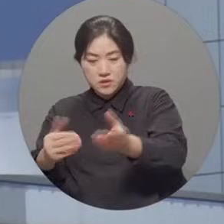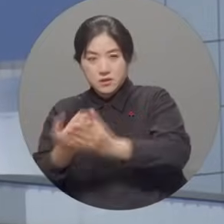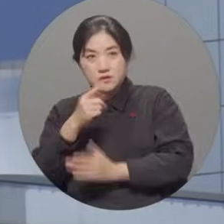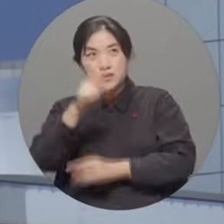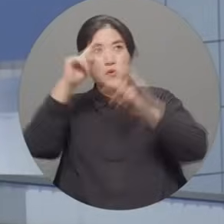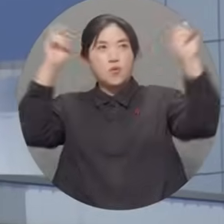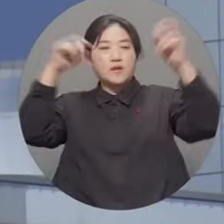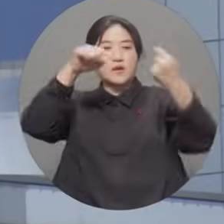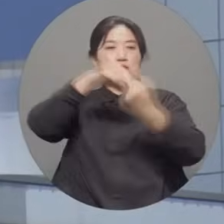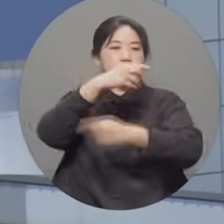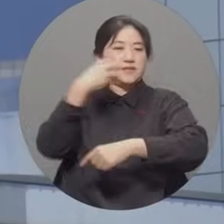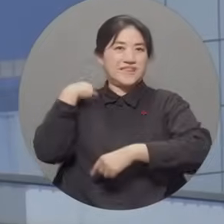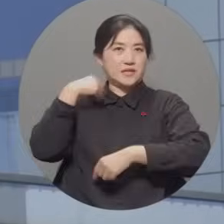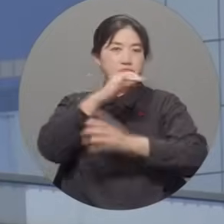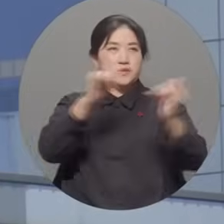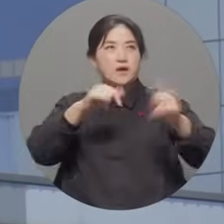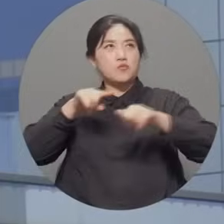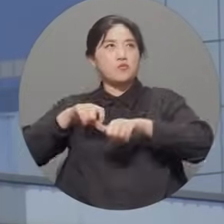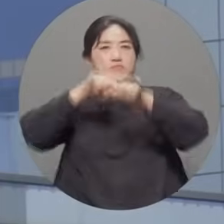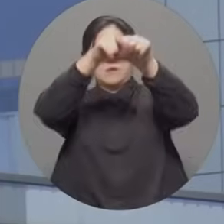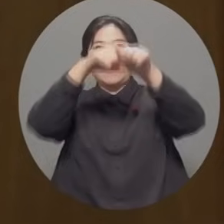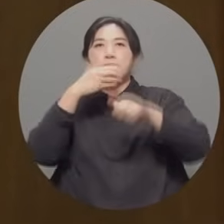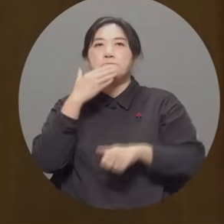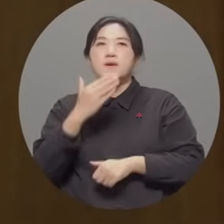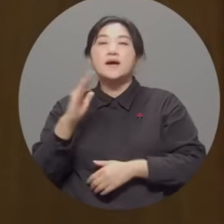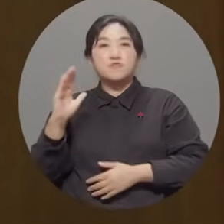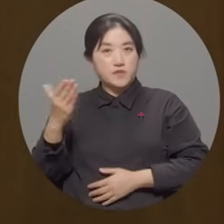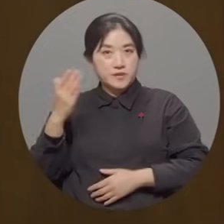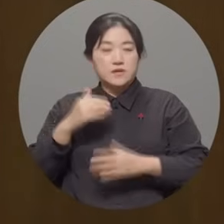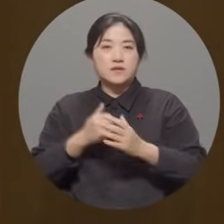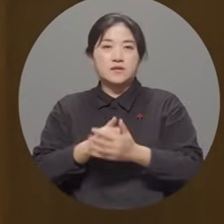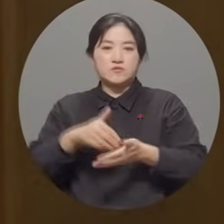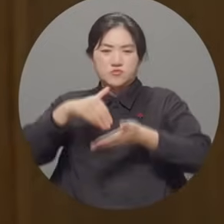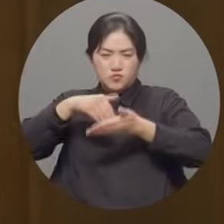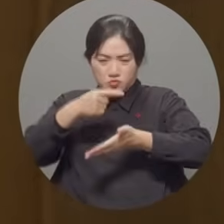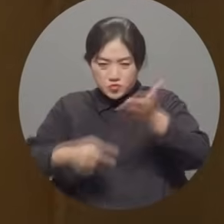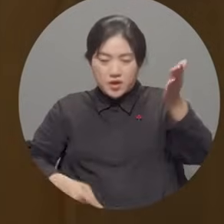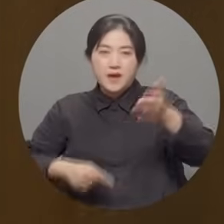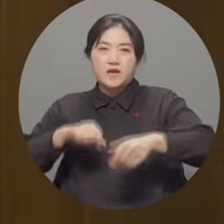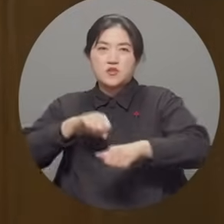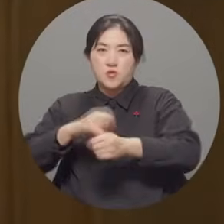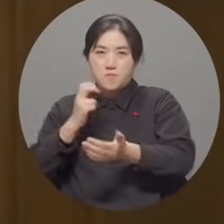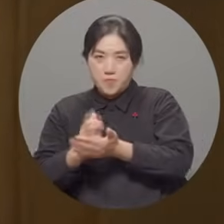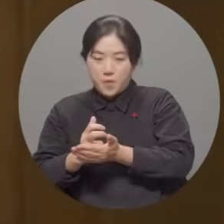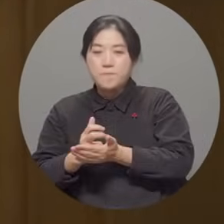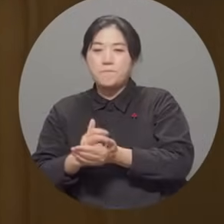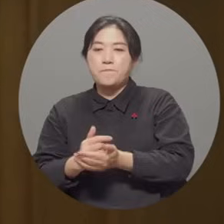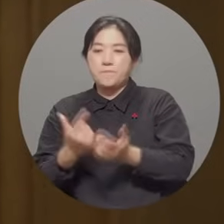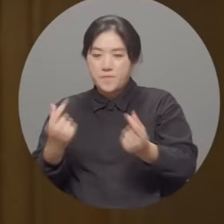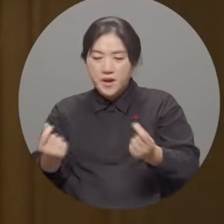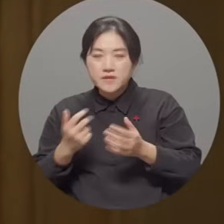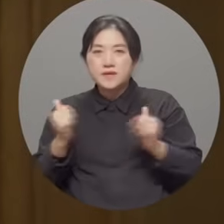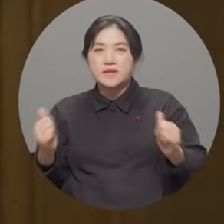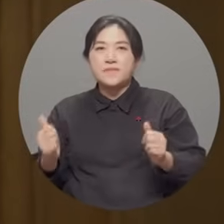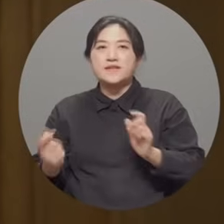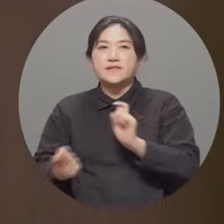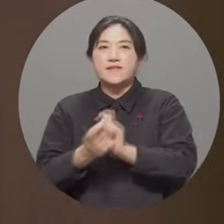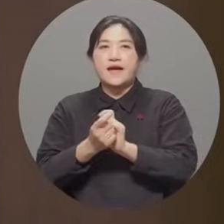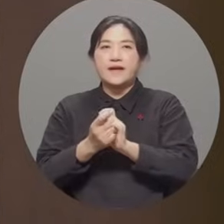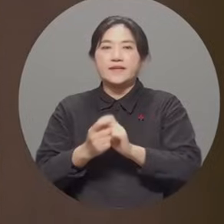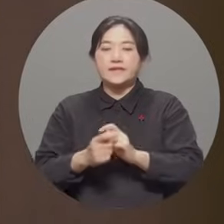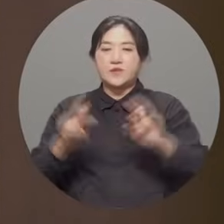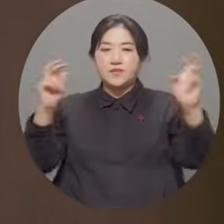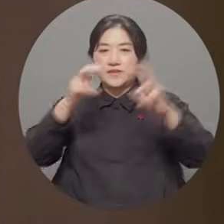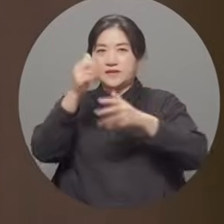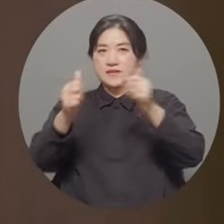경영 책임자까지 처벌할 수 있게 됐습니다. 중대재해처벌법이 적용돼 재판에 넘겨진 경영 책임자는 모두